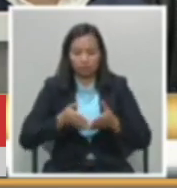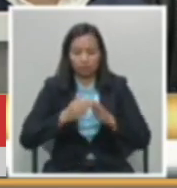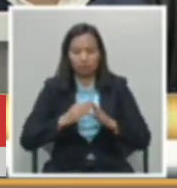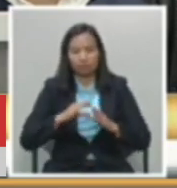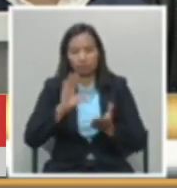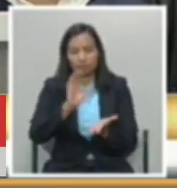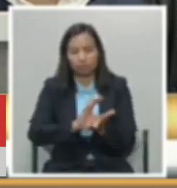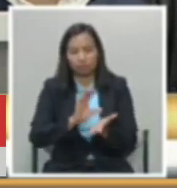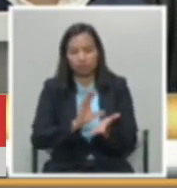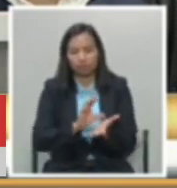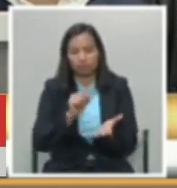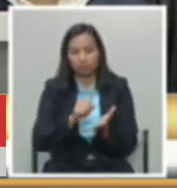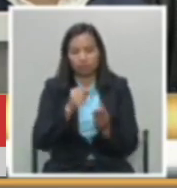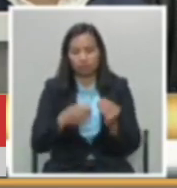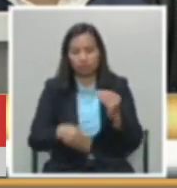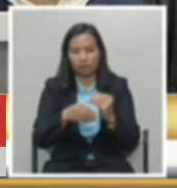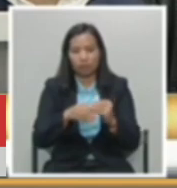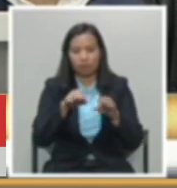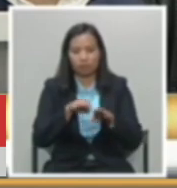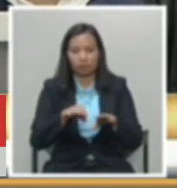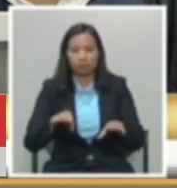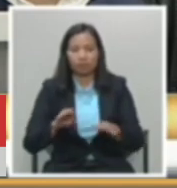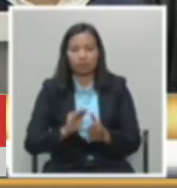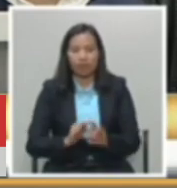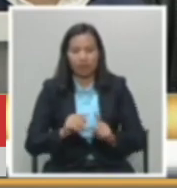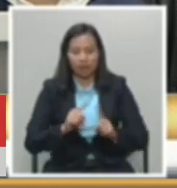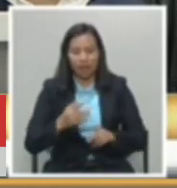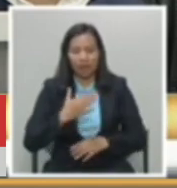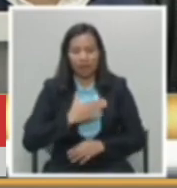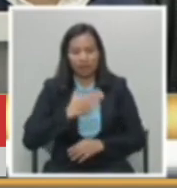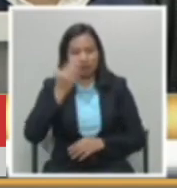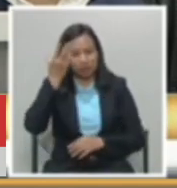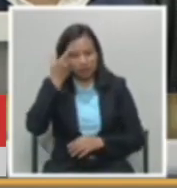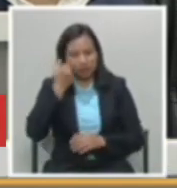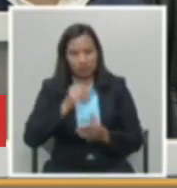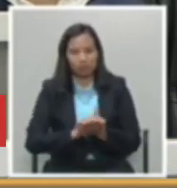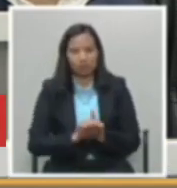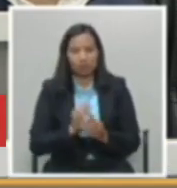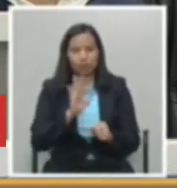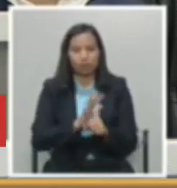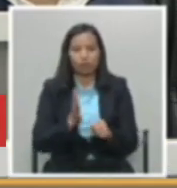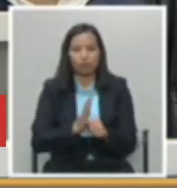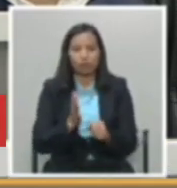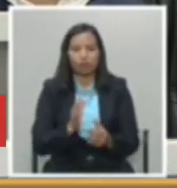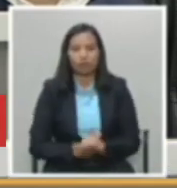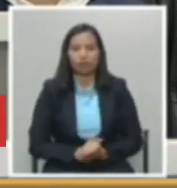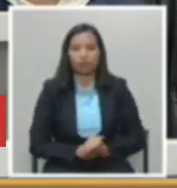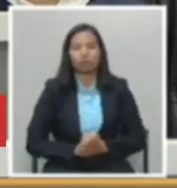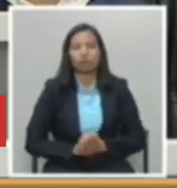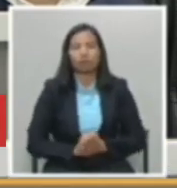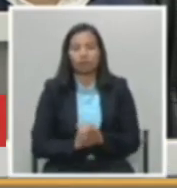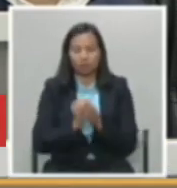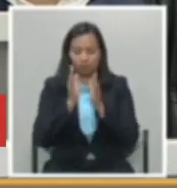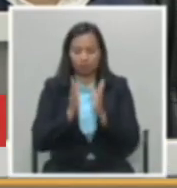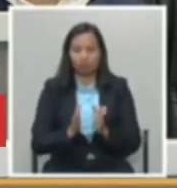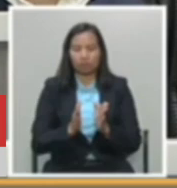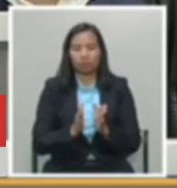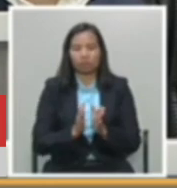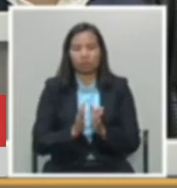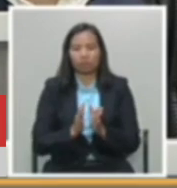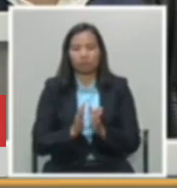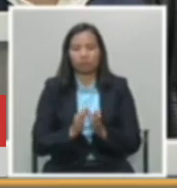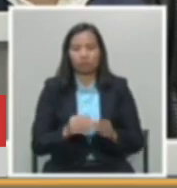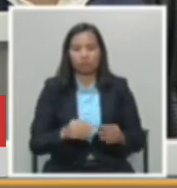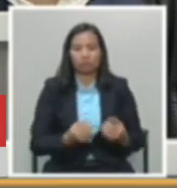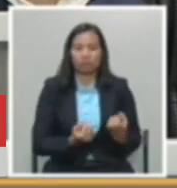พิ่มขึ้นในส่วนของเด็กในบางส่วนนะคะดิฉันยังคิดว่ามันไม่น่าจะพอเพียงเมื่อคนไม่มีความมั่น